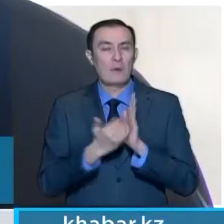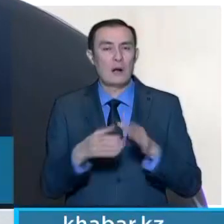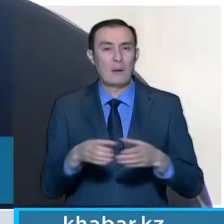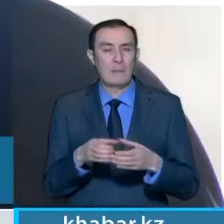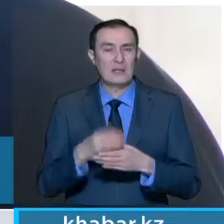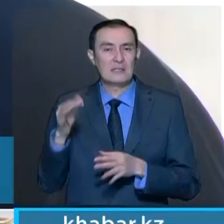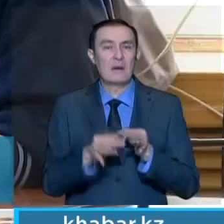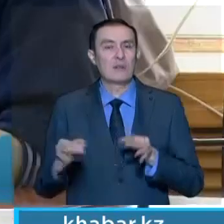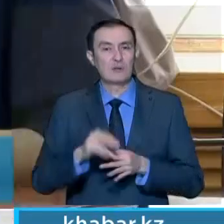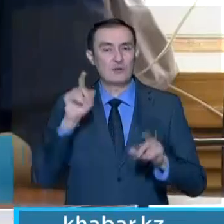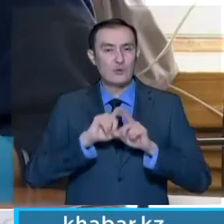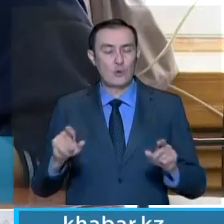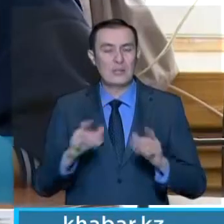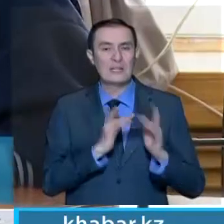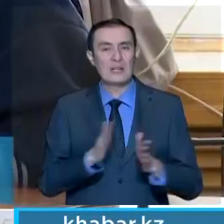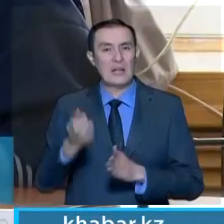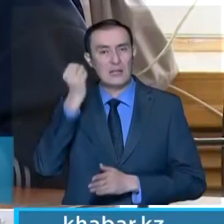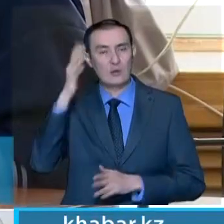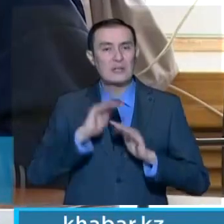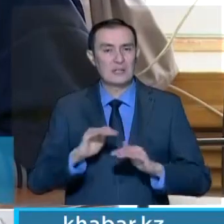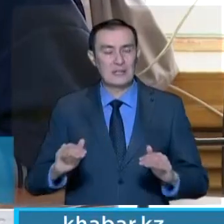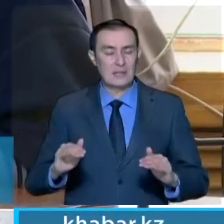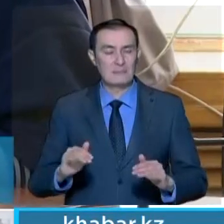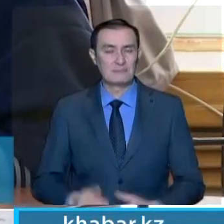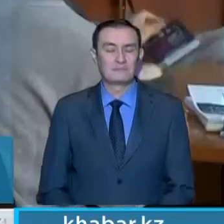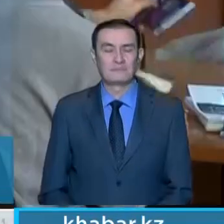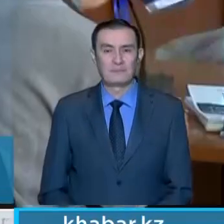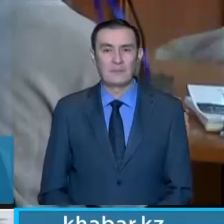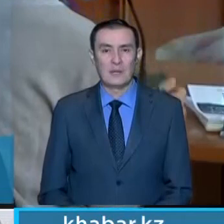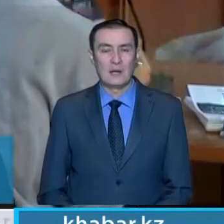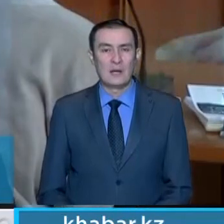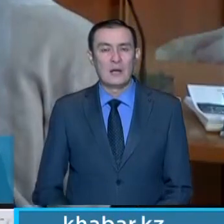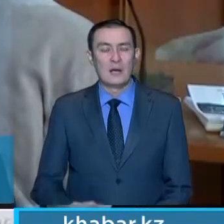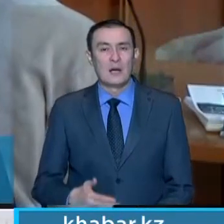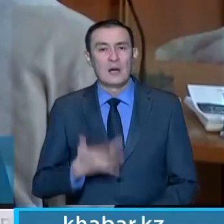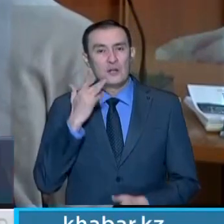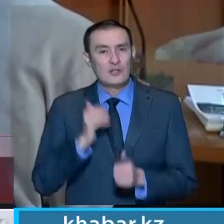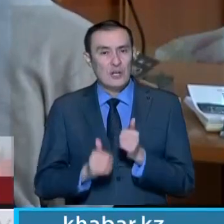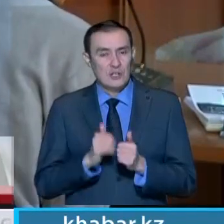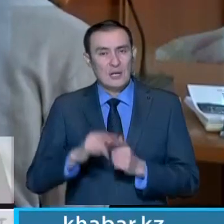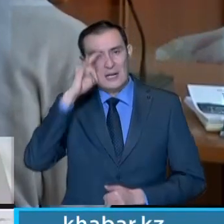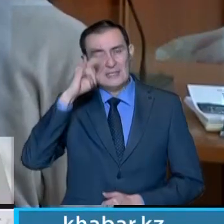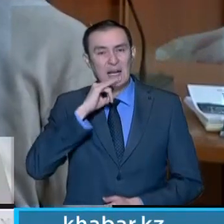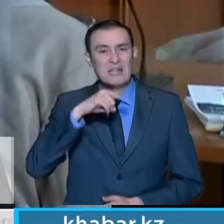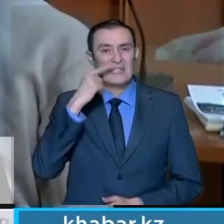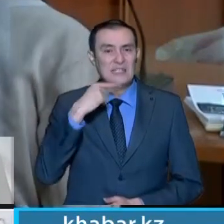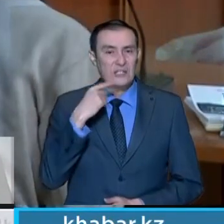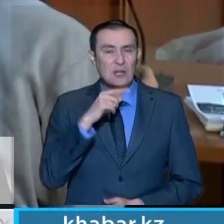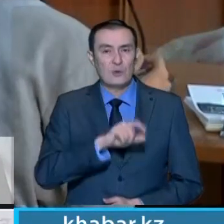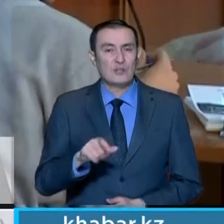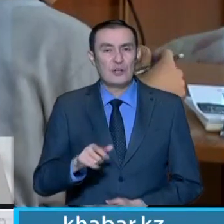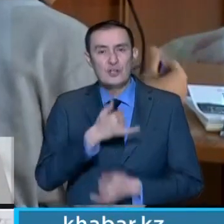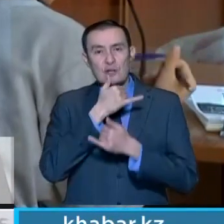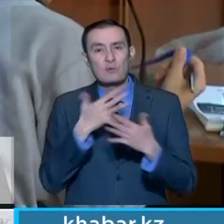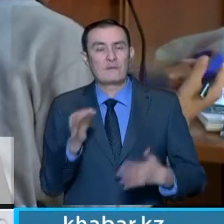«Биоинженерик» из областного лицея-интерната для одаренных детей «Блим инновации». В большинстве случаев казахоязычная аудитория, они не могут